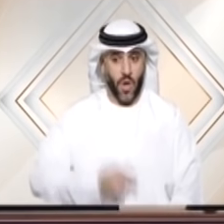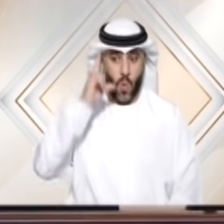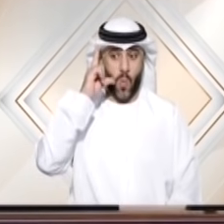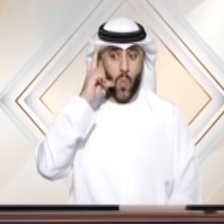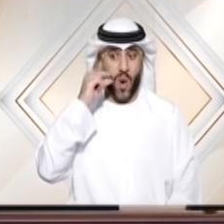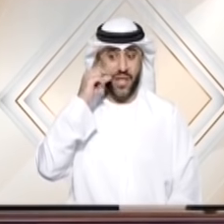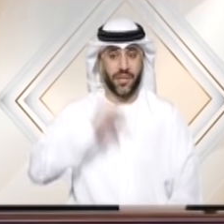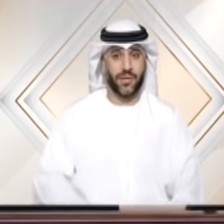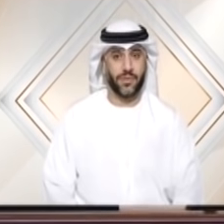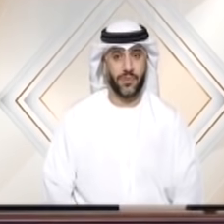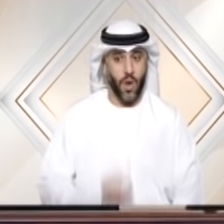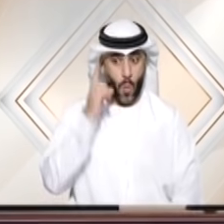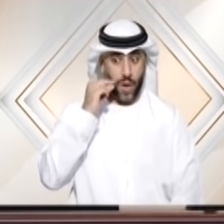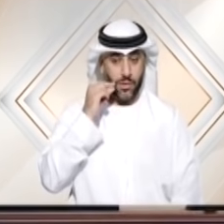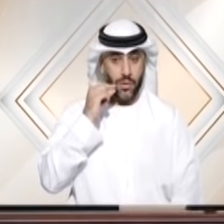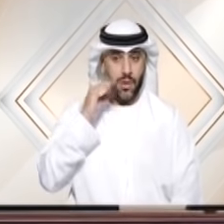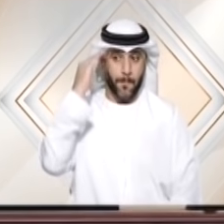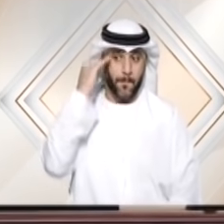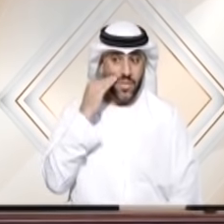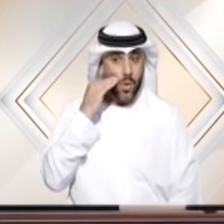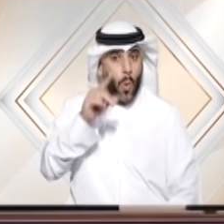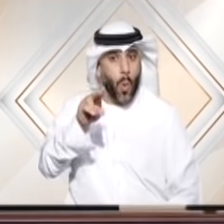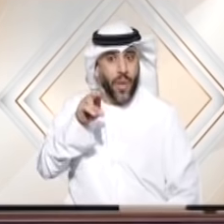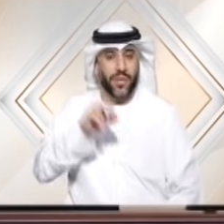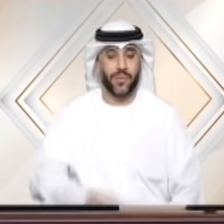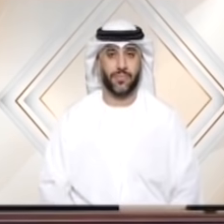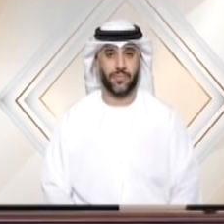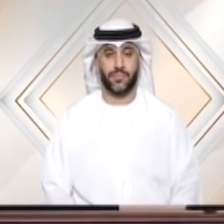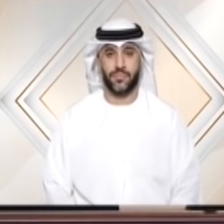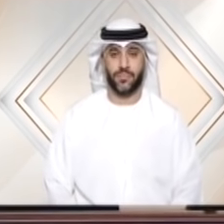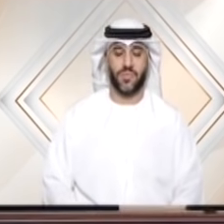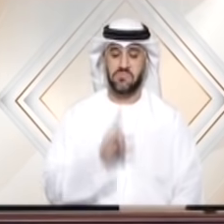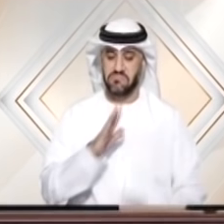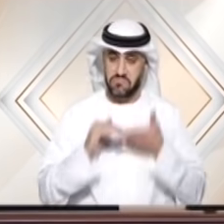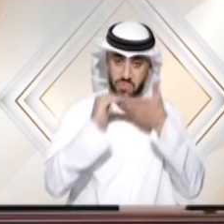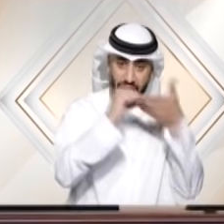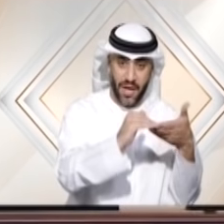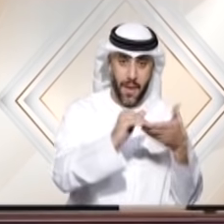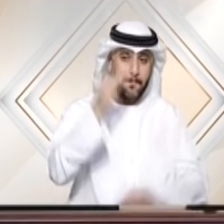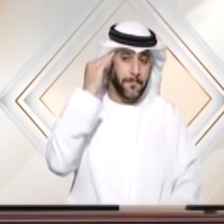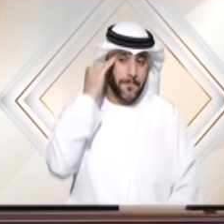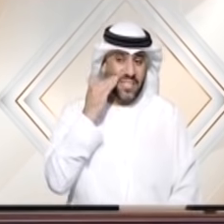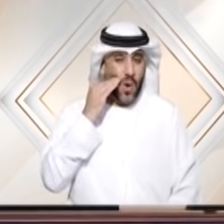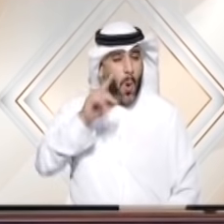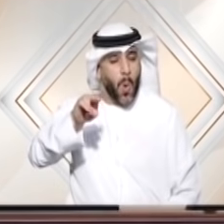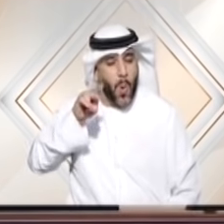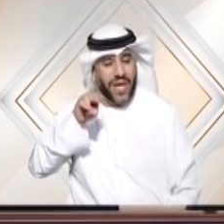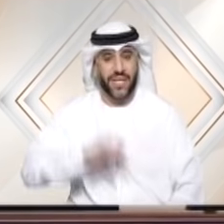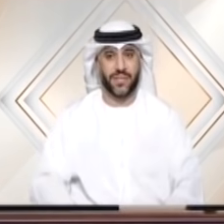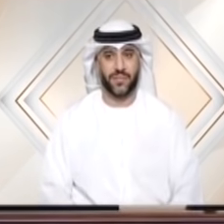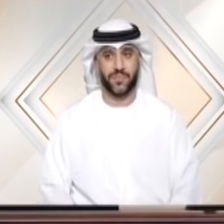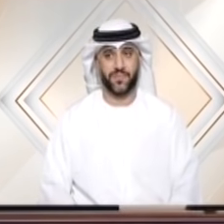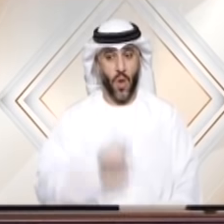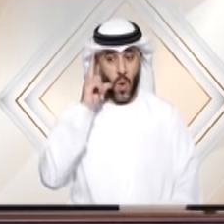رجلا على اخواتك فلا تجعل فإذا أردت أن تكون رجلا على خواتك فليست